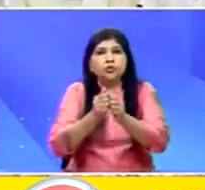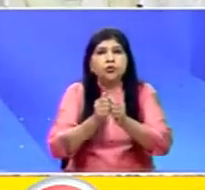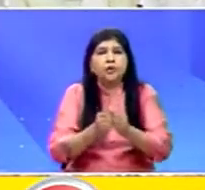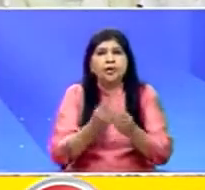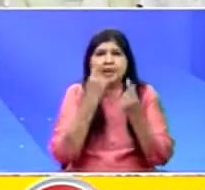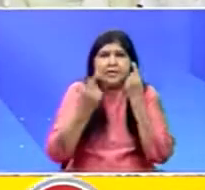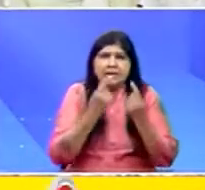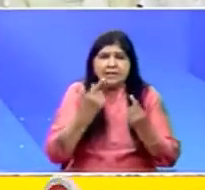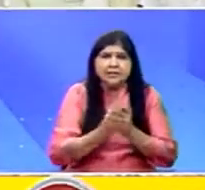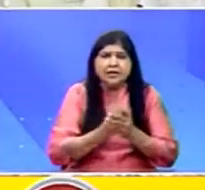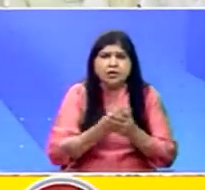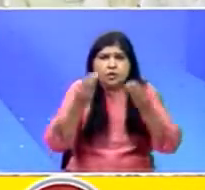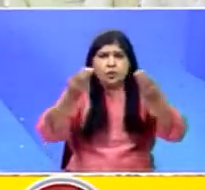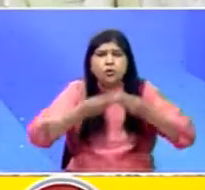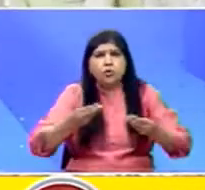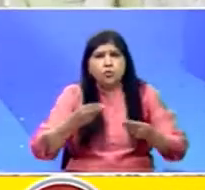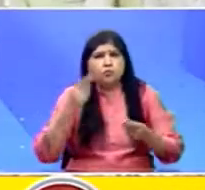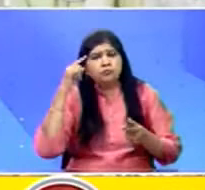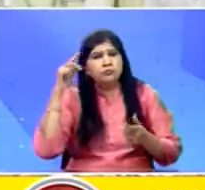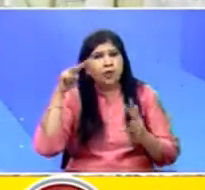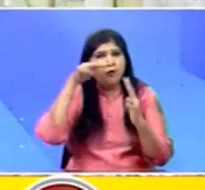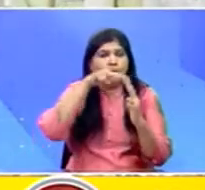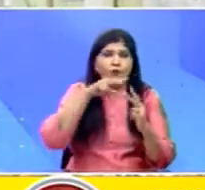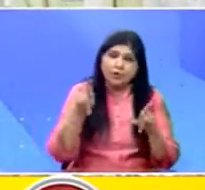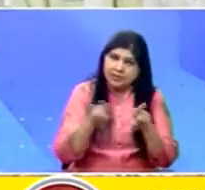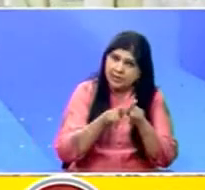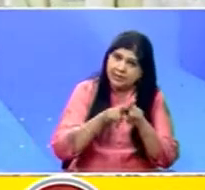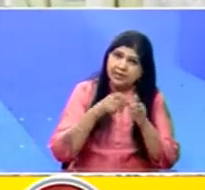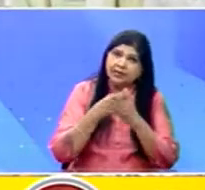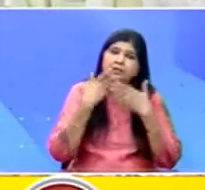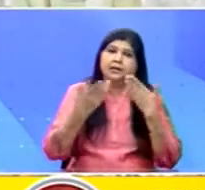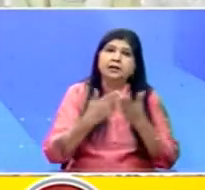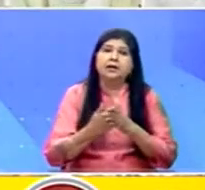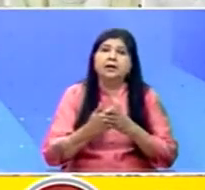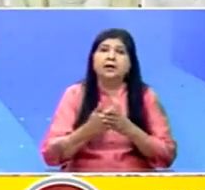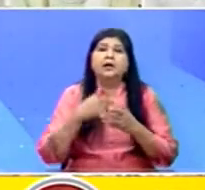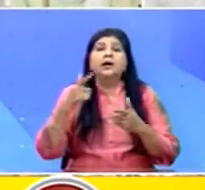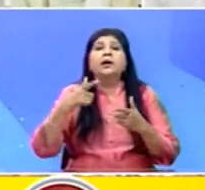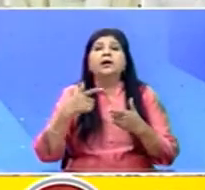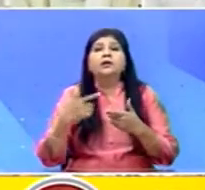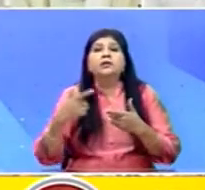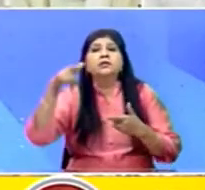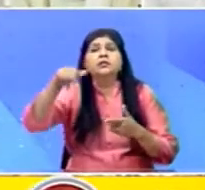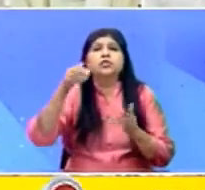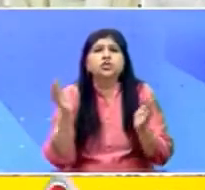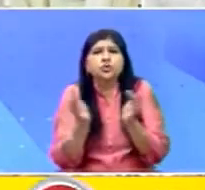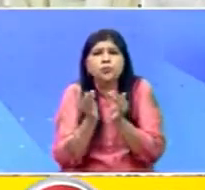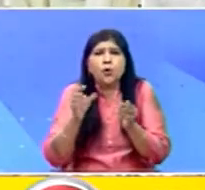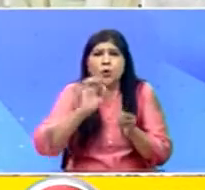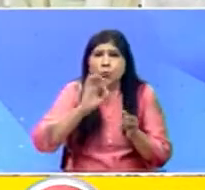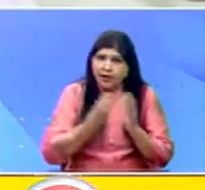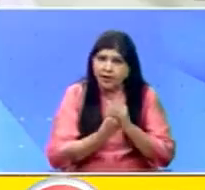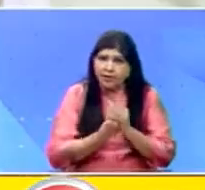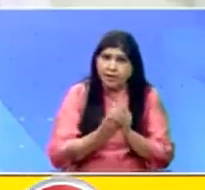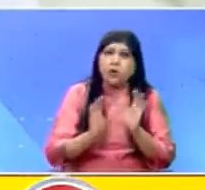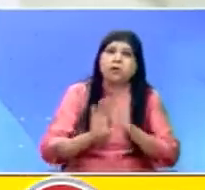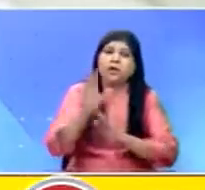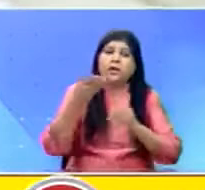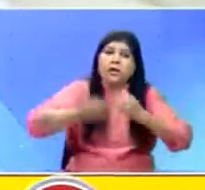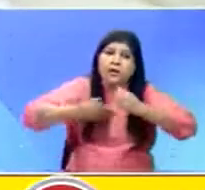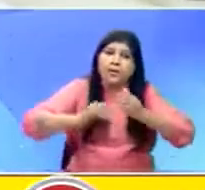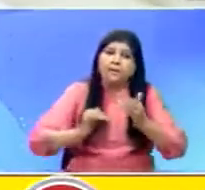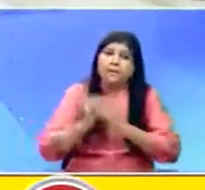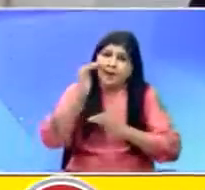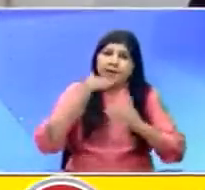रिसर्च और इनोवेशन पर फोकस करने के साथ ही एफपीओस को प्रोत्साहित किया जा रहा है, ताकि उत्पादन बढ़ाया जा